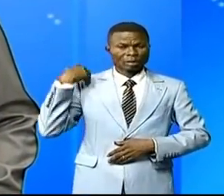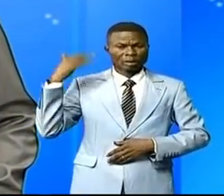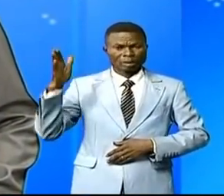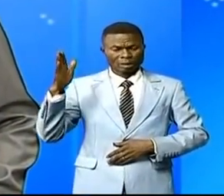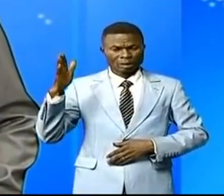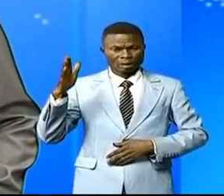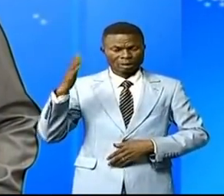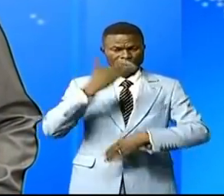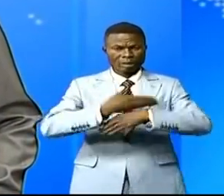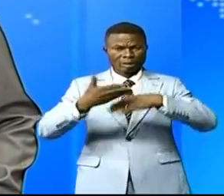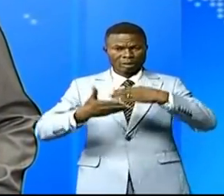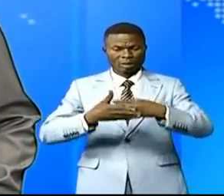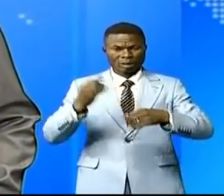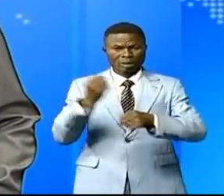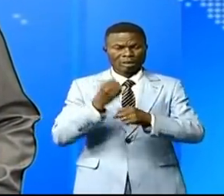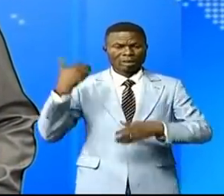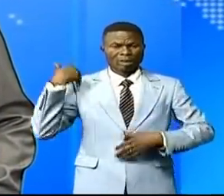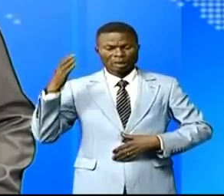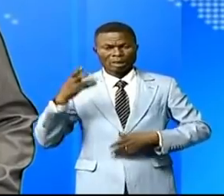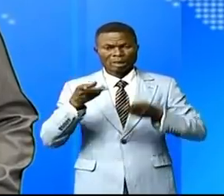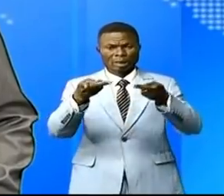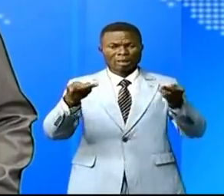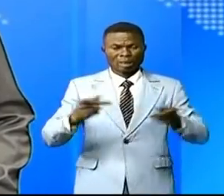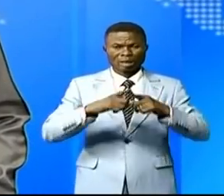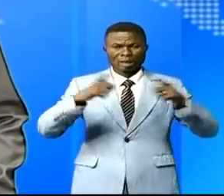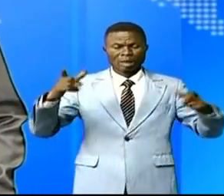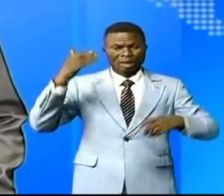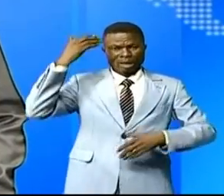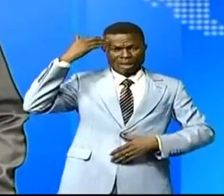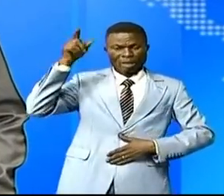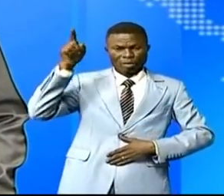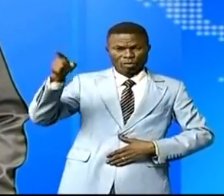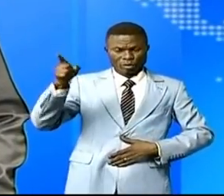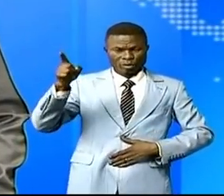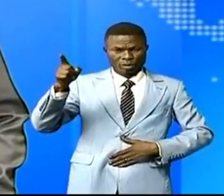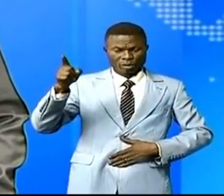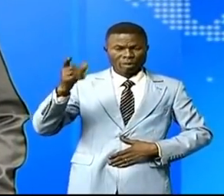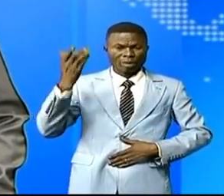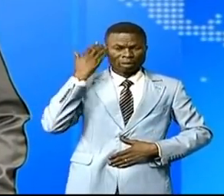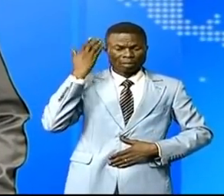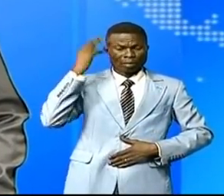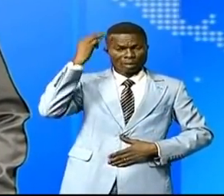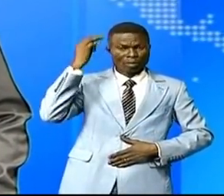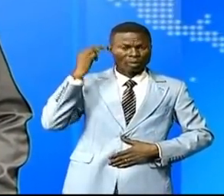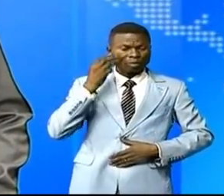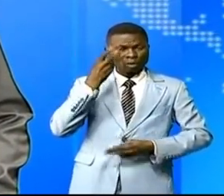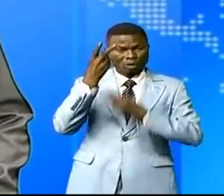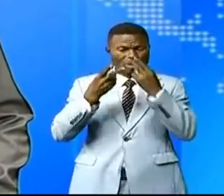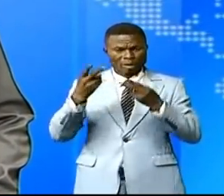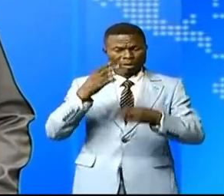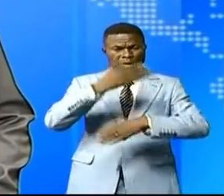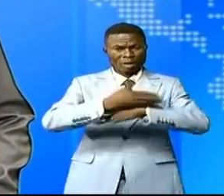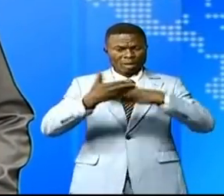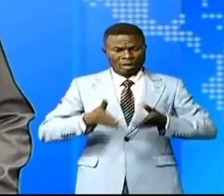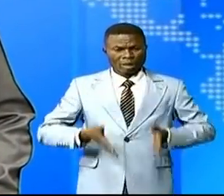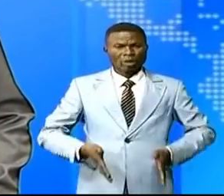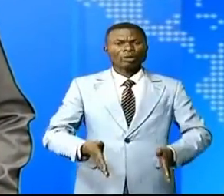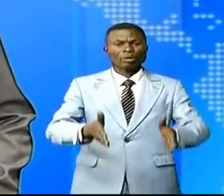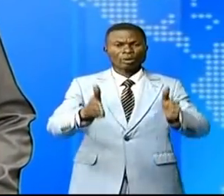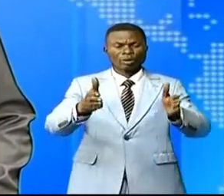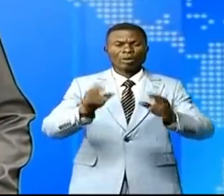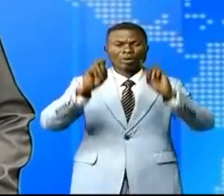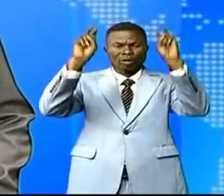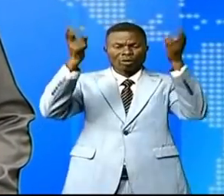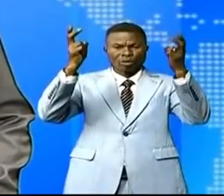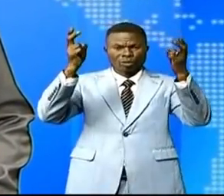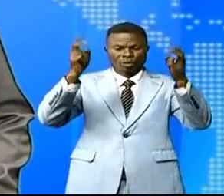des Infrastructures et Travaux Publics dans l'espace Grand Équateur, Alexis Guizaro a inspecté les infrastructures routières des villes